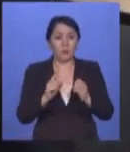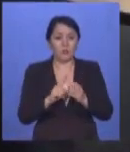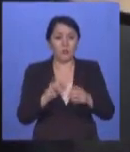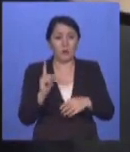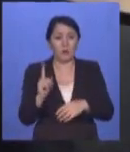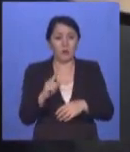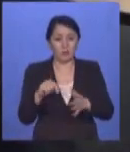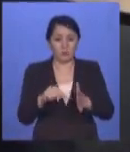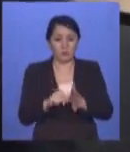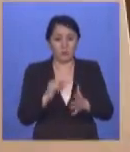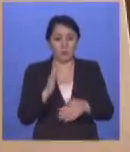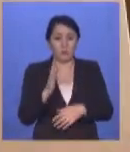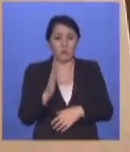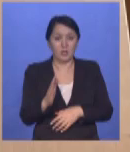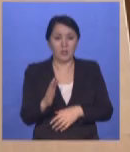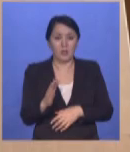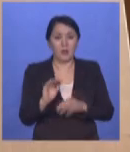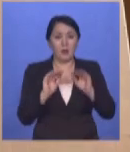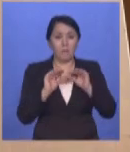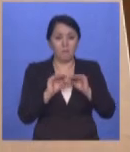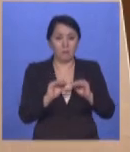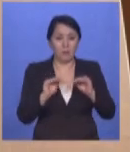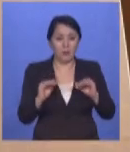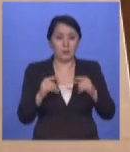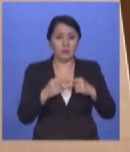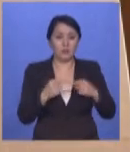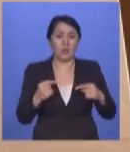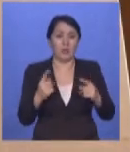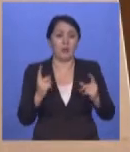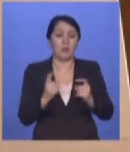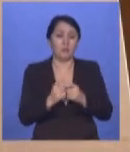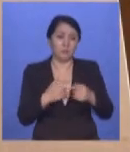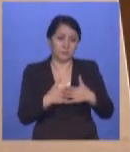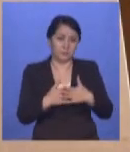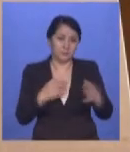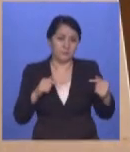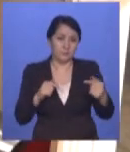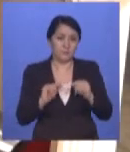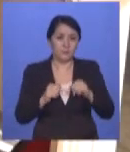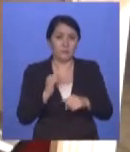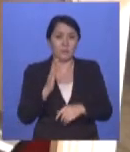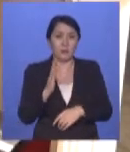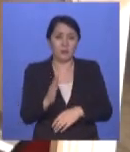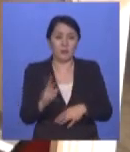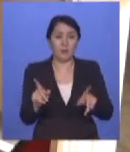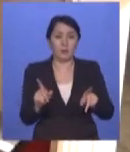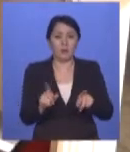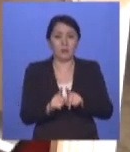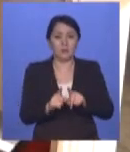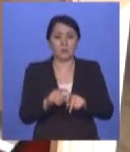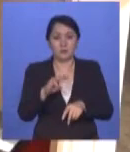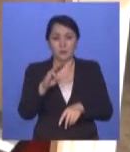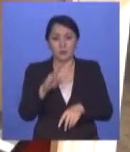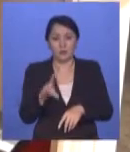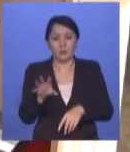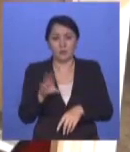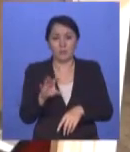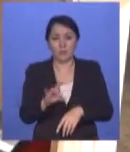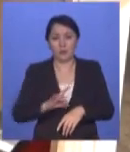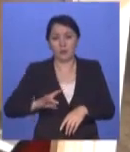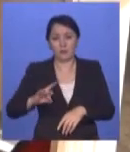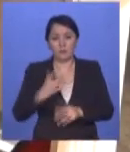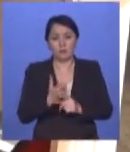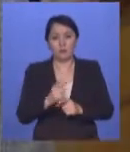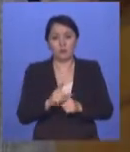сынып оқушылары қатысады. Бұл оқушылар арасындағы түрлі дау-жанжалдардың алдын алуға мүмкіндік береді. Сонымен қатар медиаторларға да қойылатын